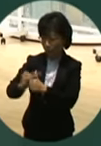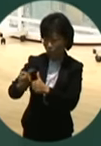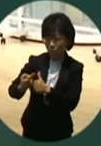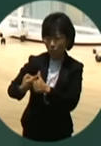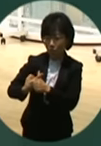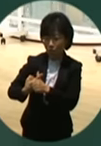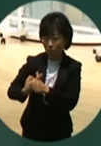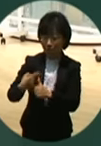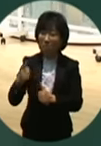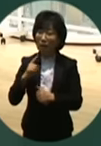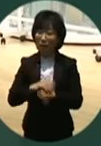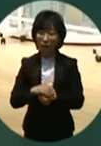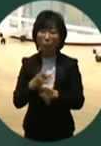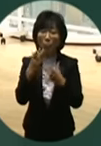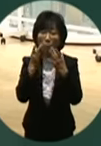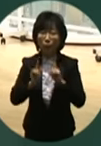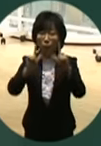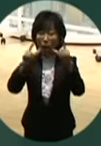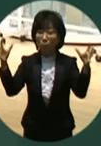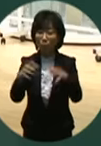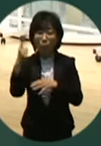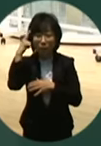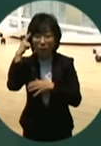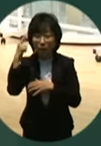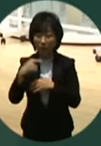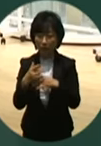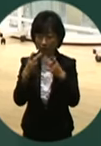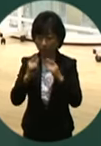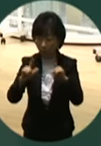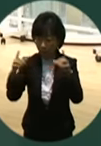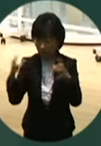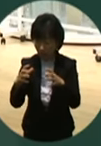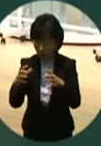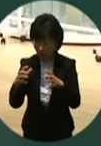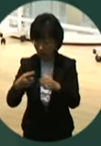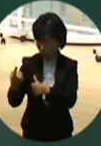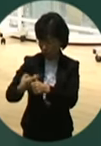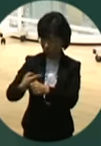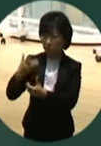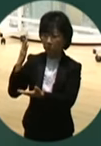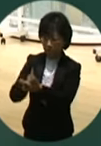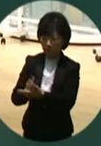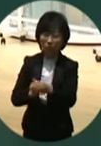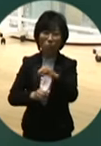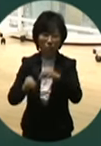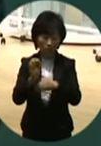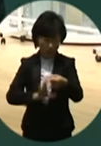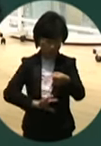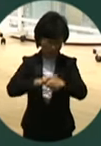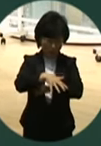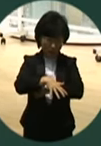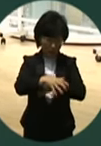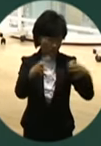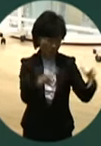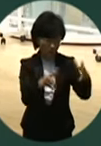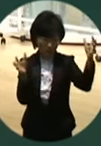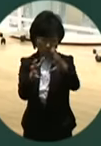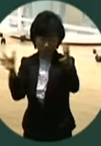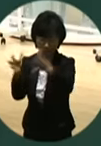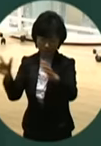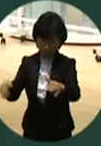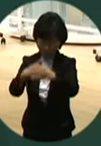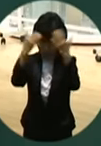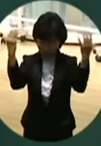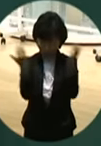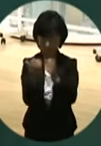묻는데 전 세계 다 모여야 됩니다. So some organizations criticize me and say, why do you gather on Saturdays? But actually, we must gather